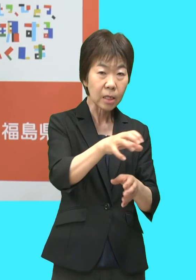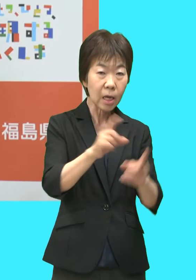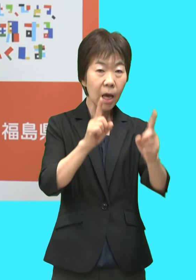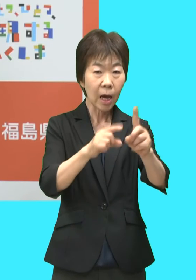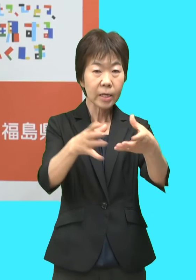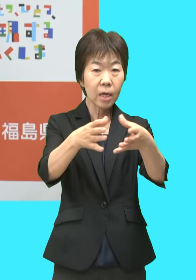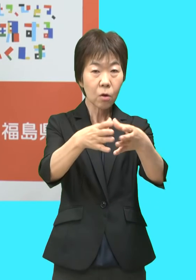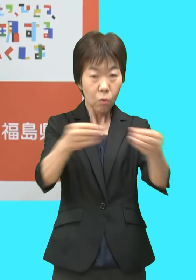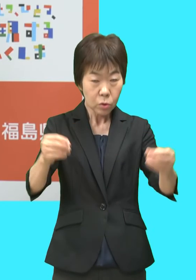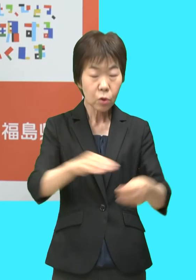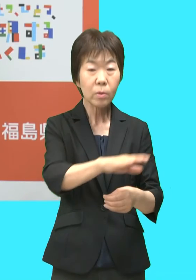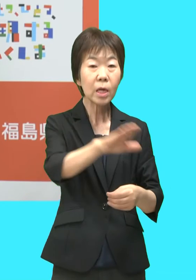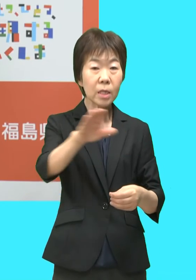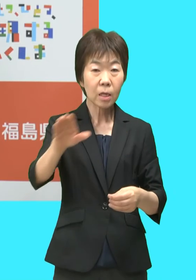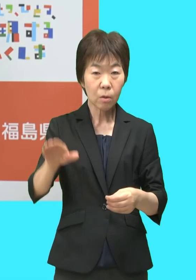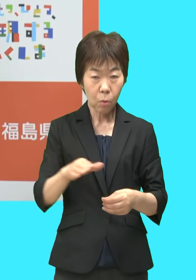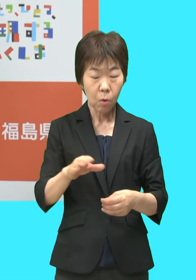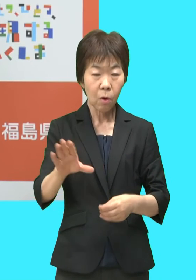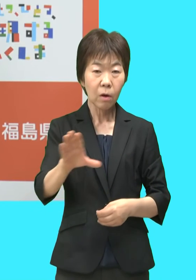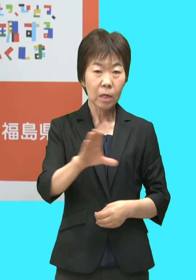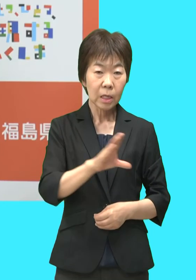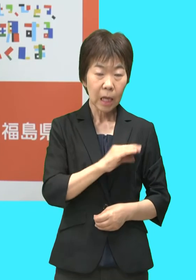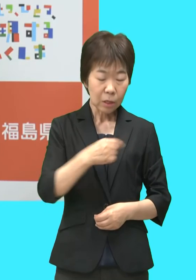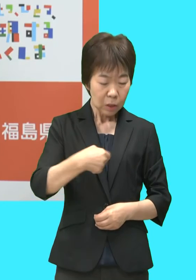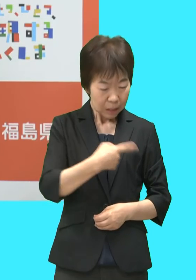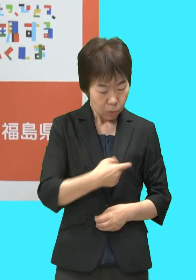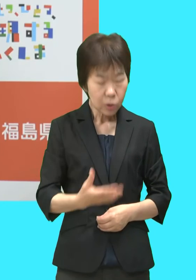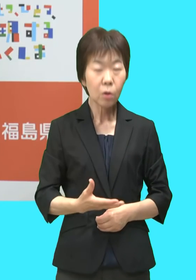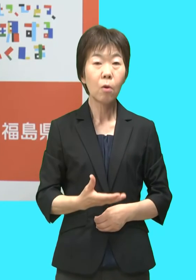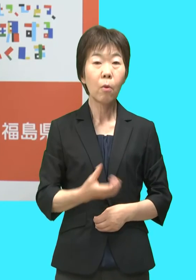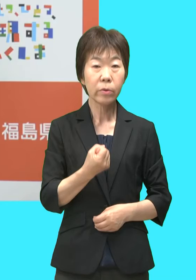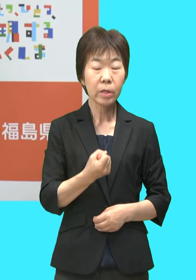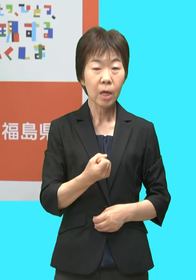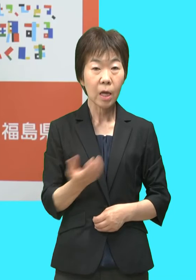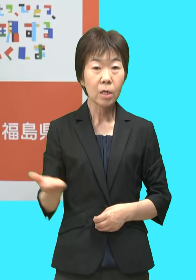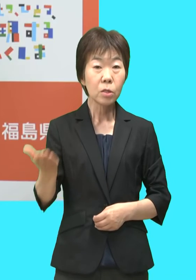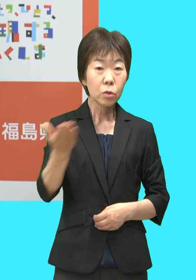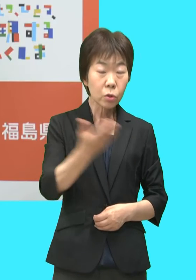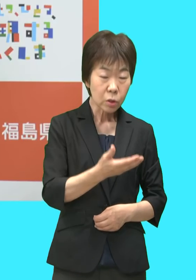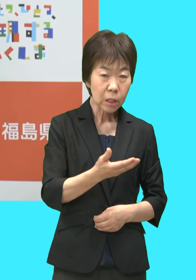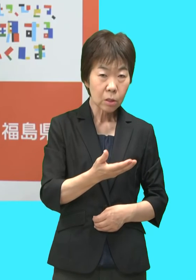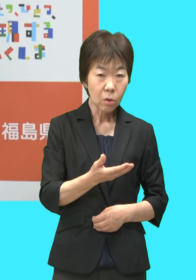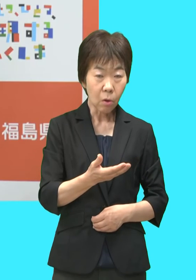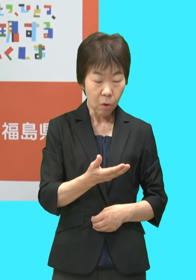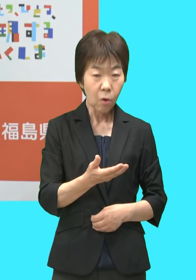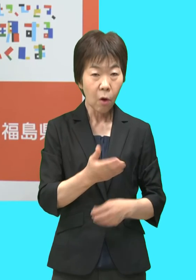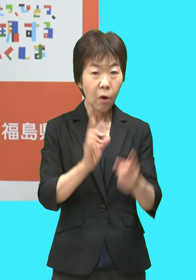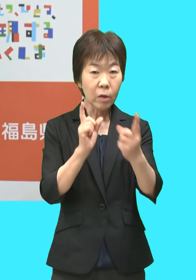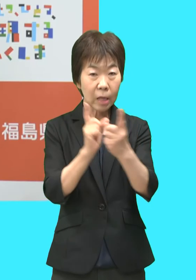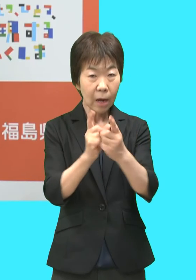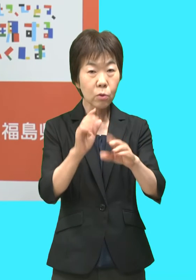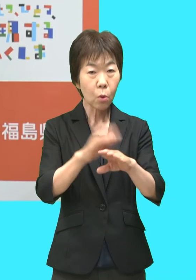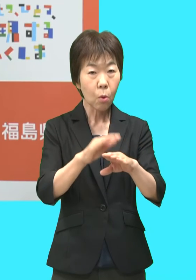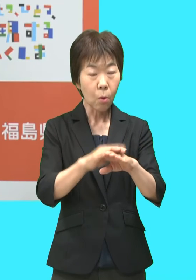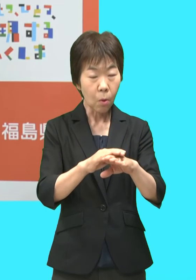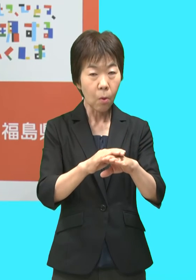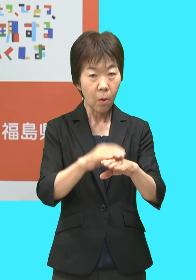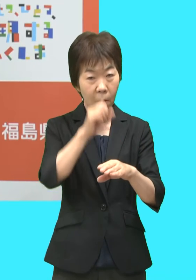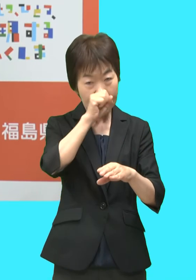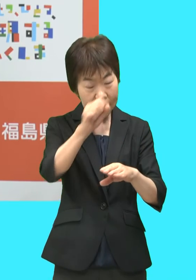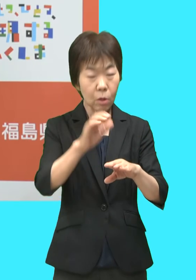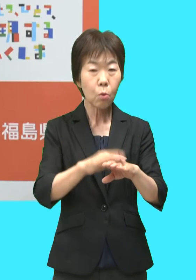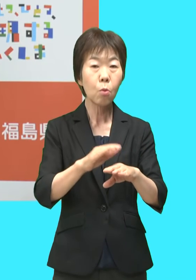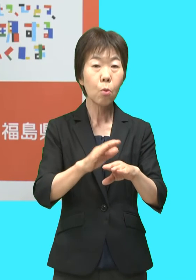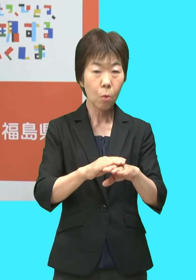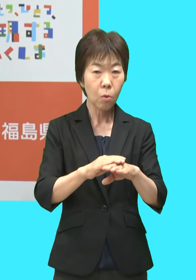々ともですね、その名残惜しさというものを持ちながら、次どういった対応ができるかという事前の策、こういった